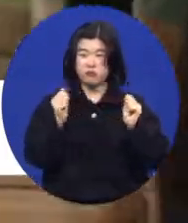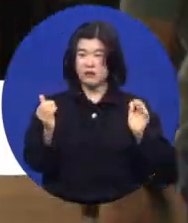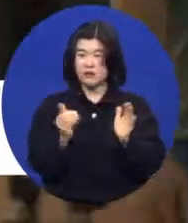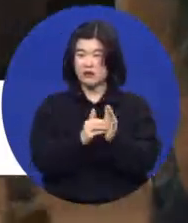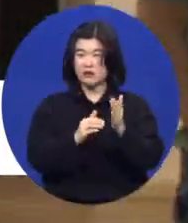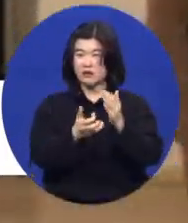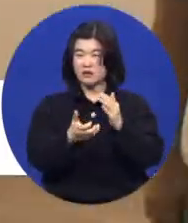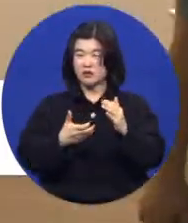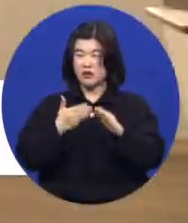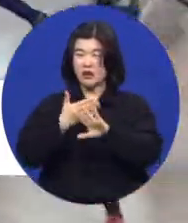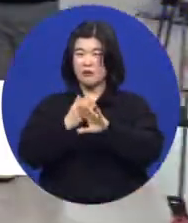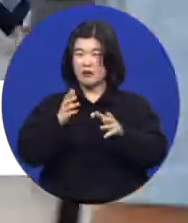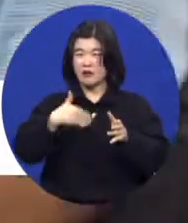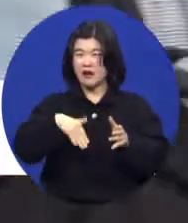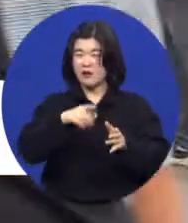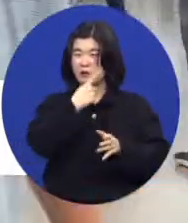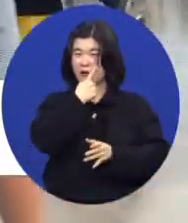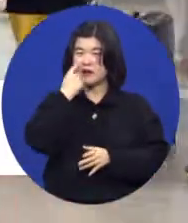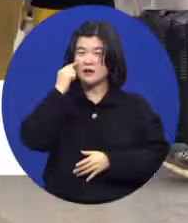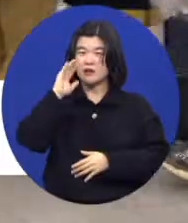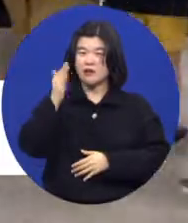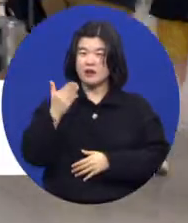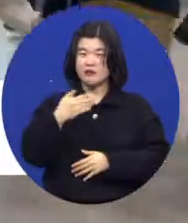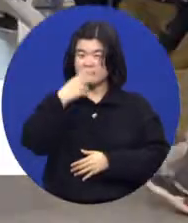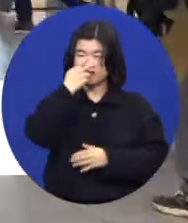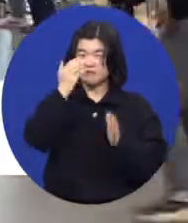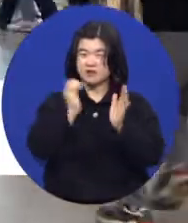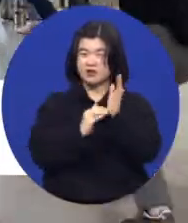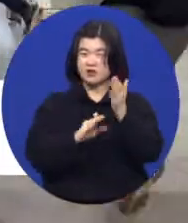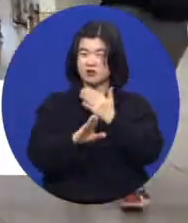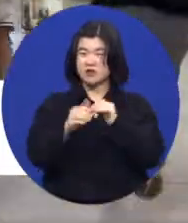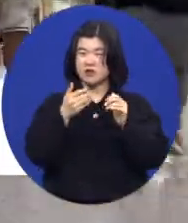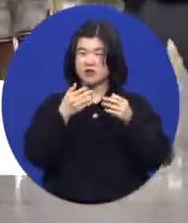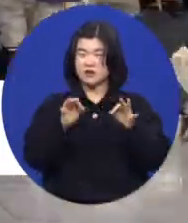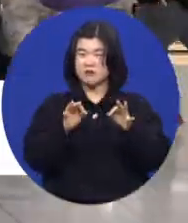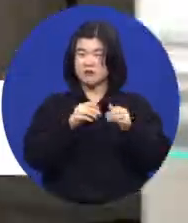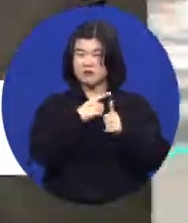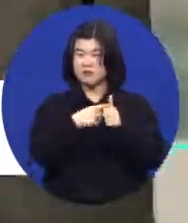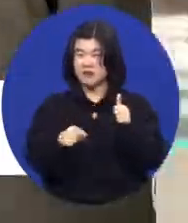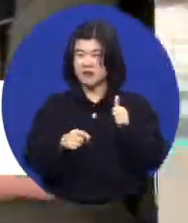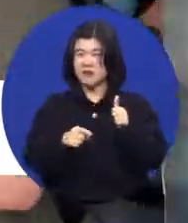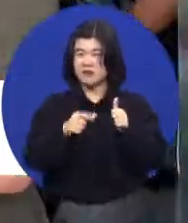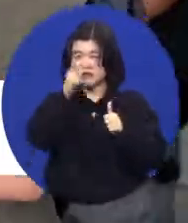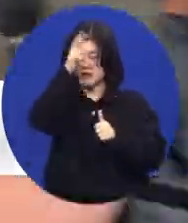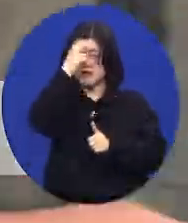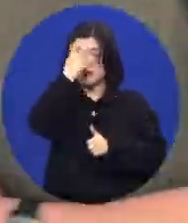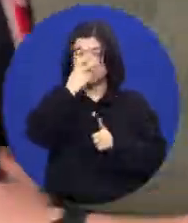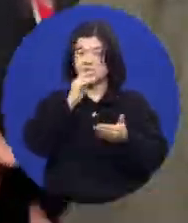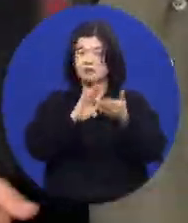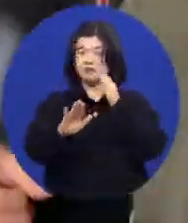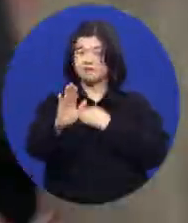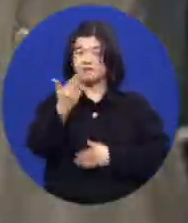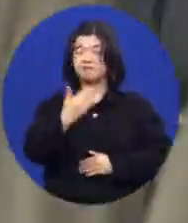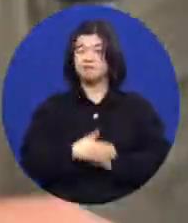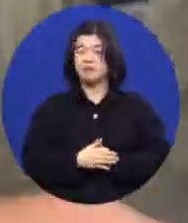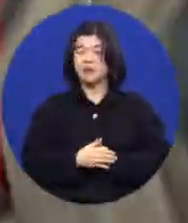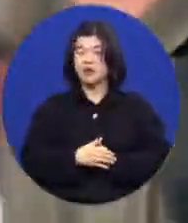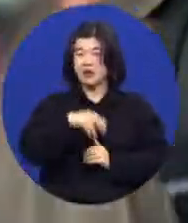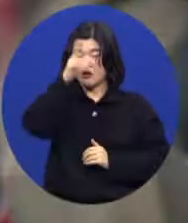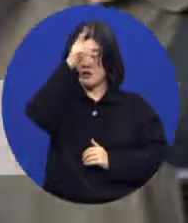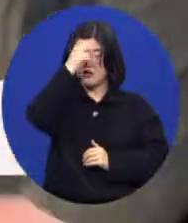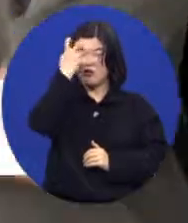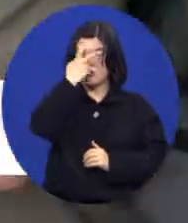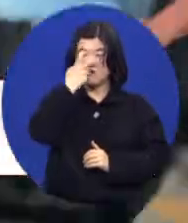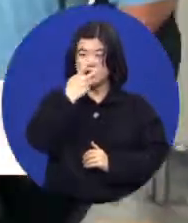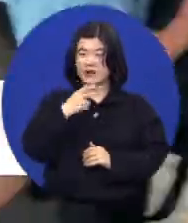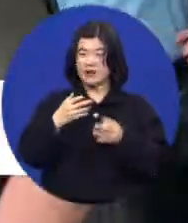끝나기 전에 해외로 도피한 사실을 확인해 보강수사한 뒤김 씨를 살인교사 혐의로 검찰에 넘겼습니다. 검찰은